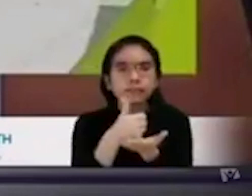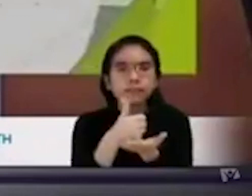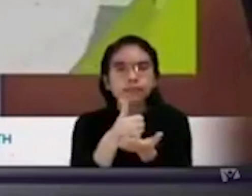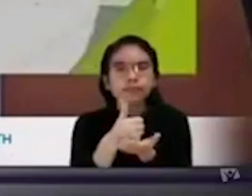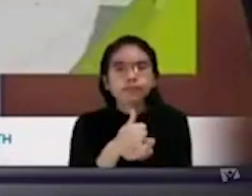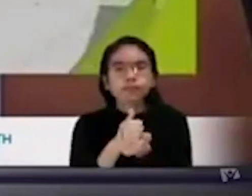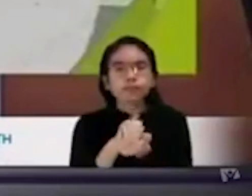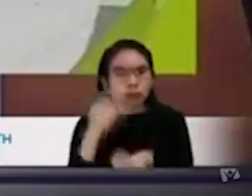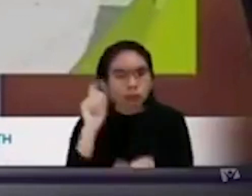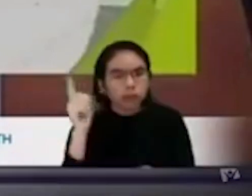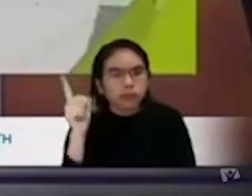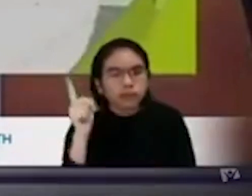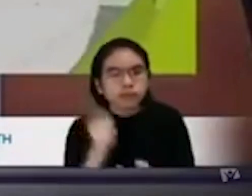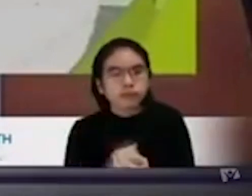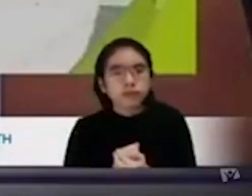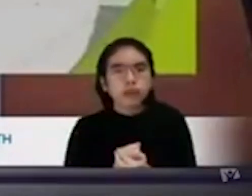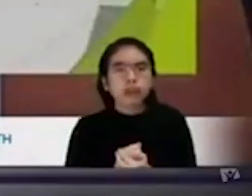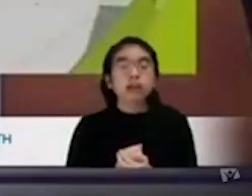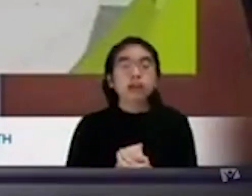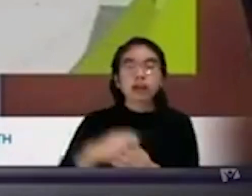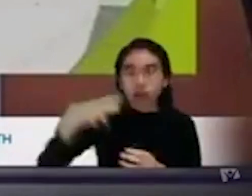mengandung unsur sodium dan klorin.